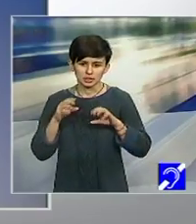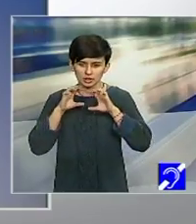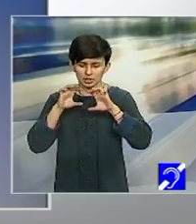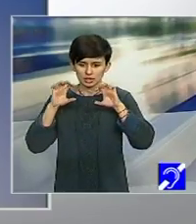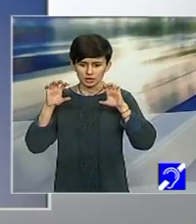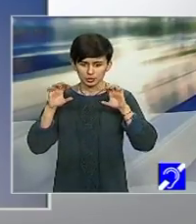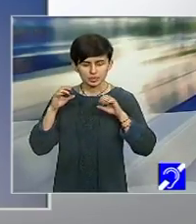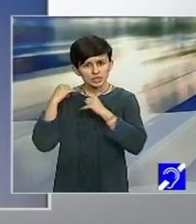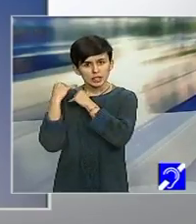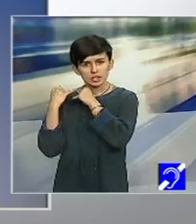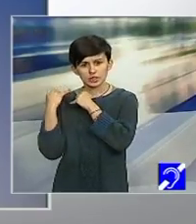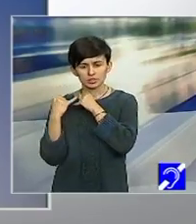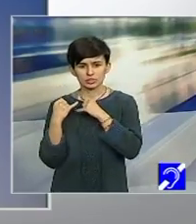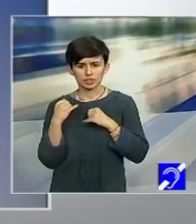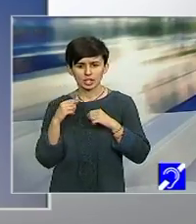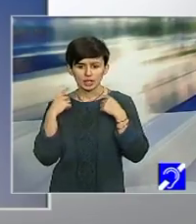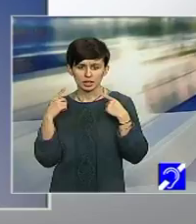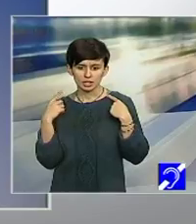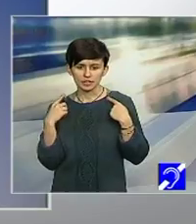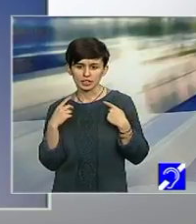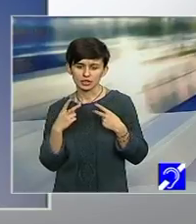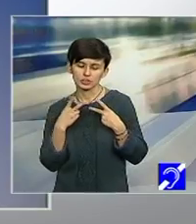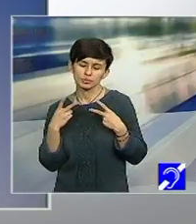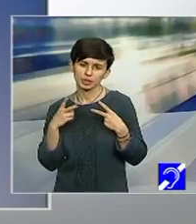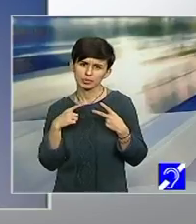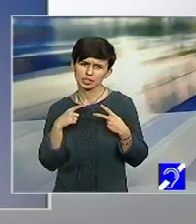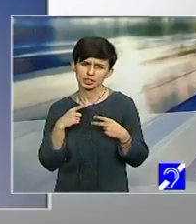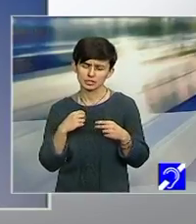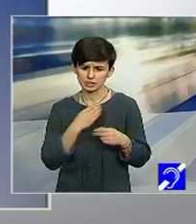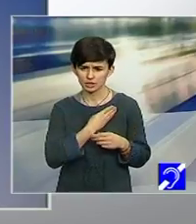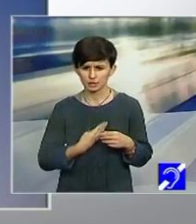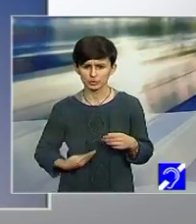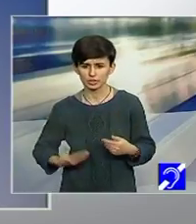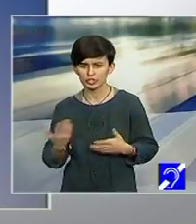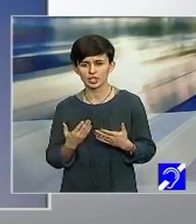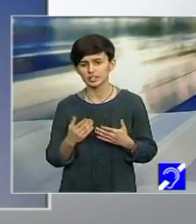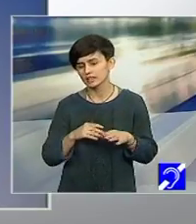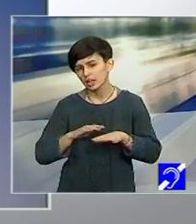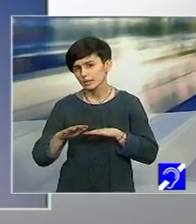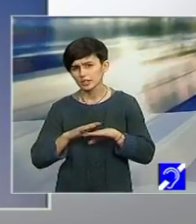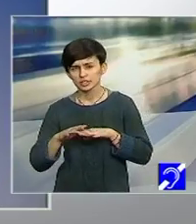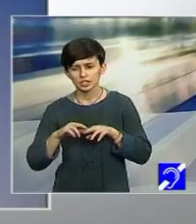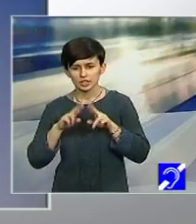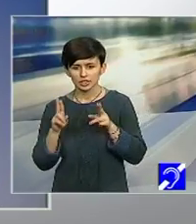multe muzee ale istoriei evreilor. Cel mai important este, din câte știu, cel din București, care este administrat de către Federația